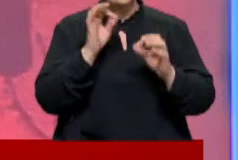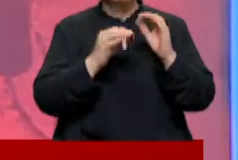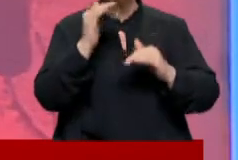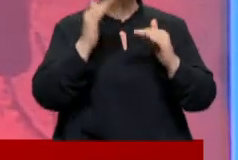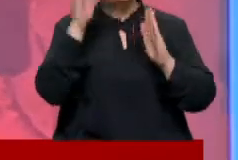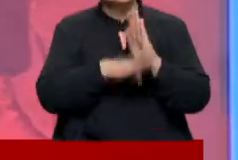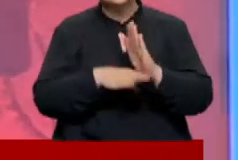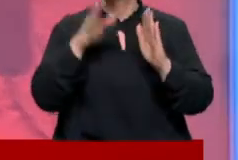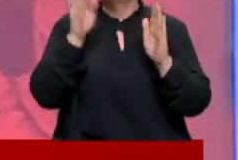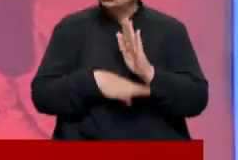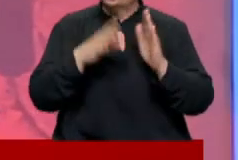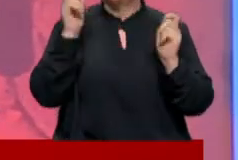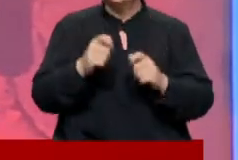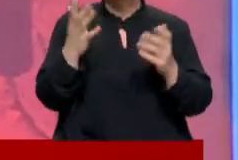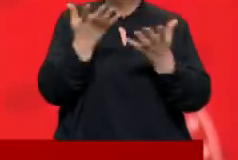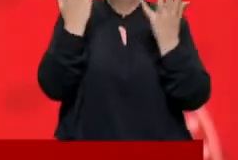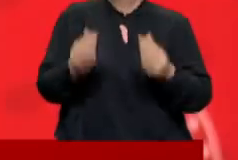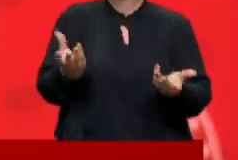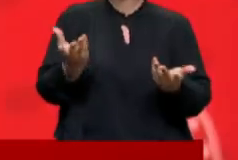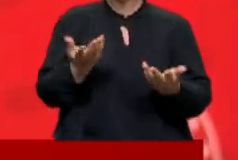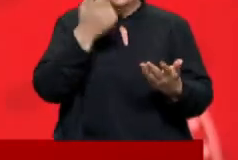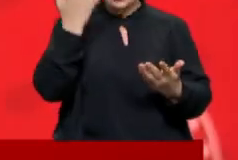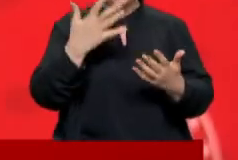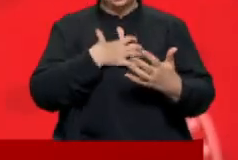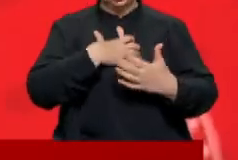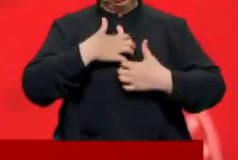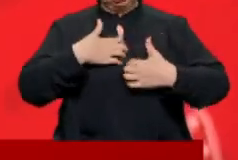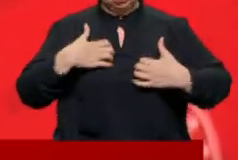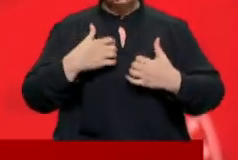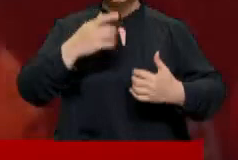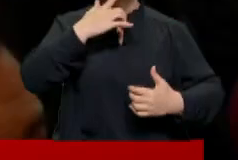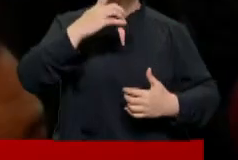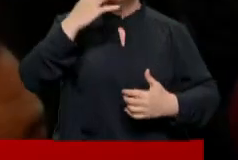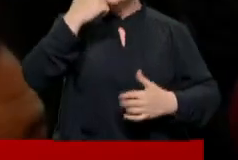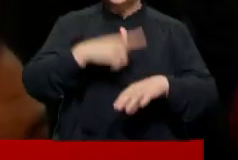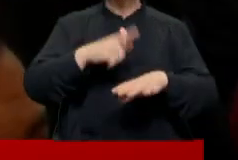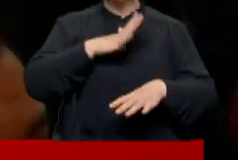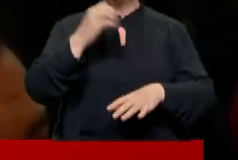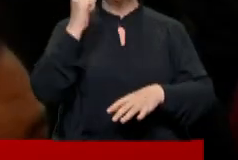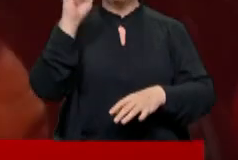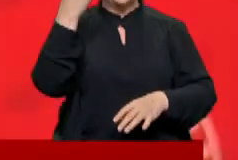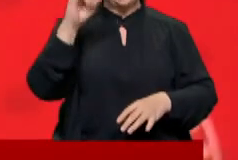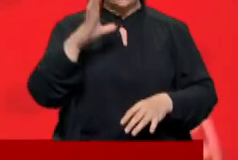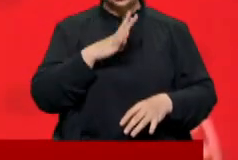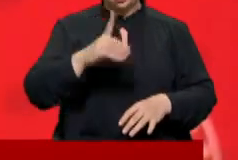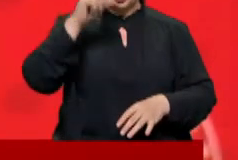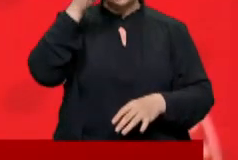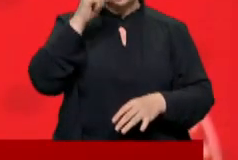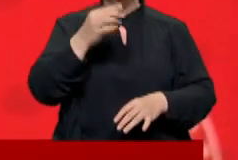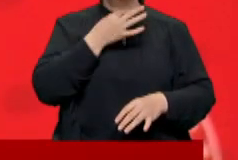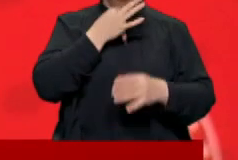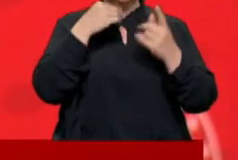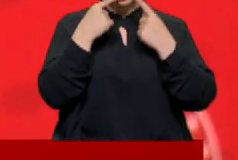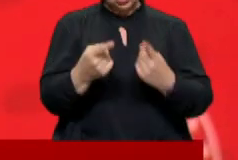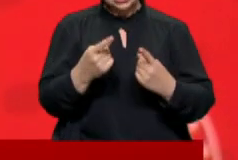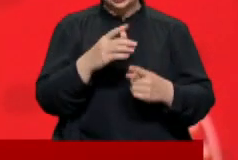düşecek? Yok düşecek, edecek. Ne olacak enflasyon? Eğer özgüveniniz ve iddianız varsa, güçlü bir lideriniz varsa, Allah'a da hamd